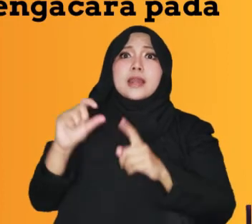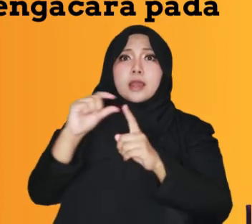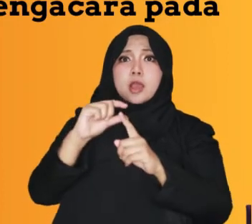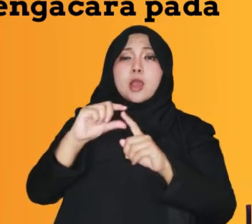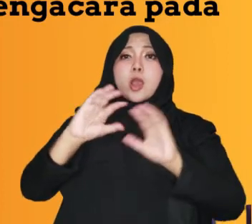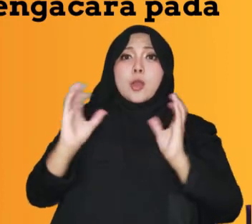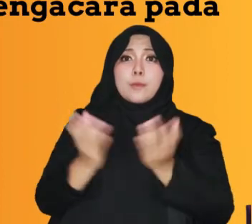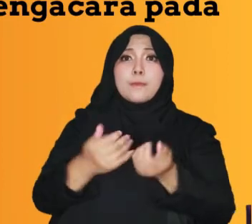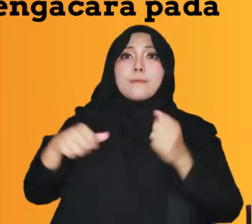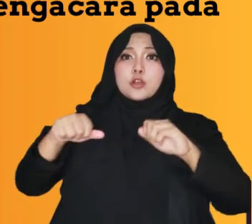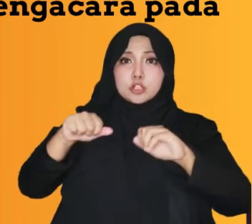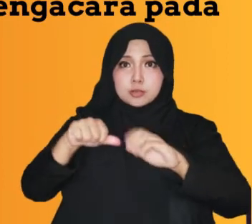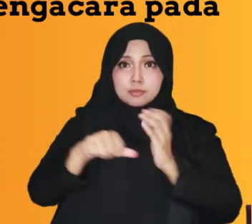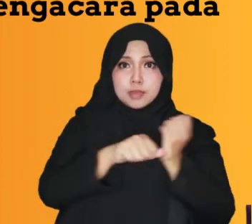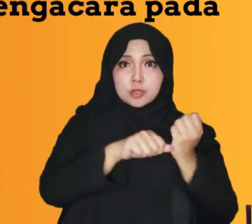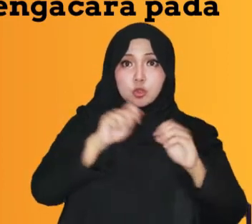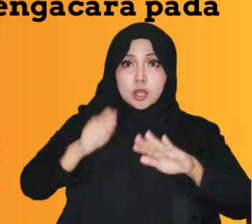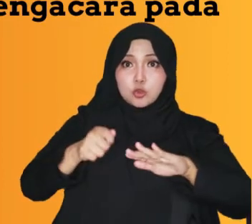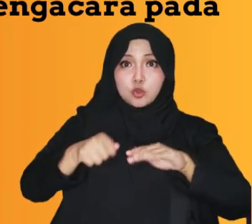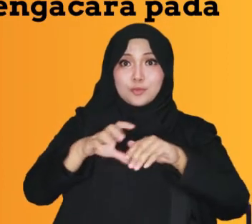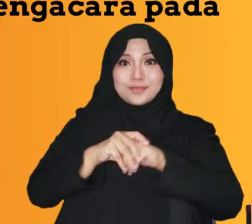pengacara pada pos baku.